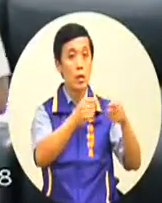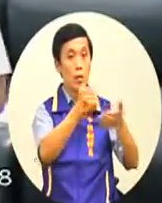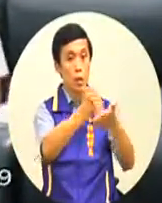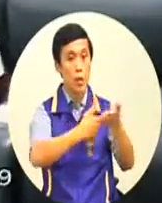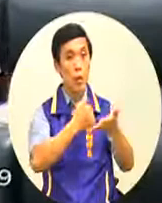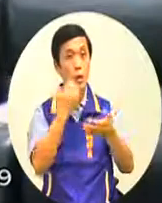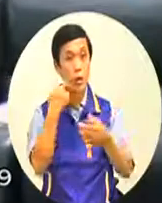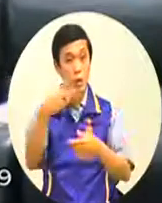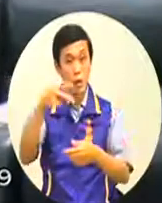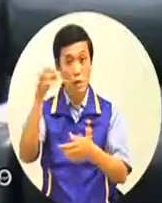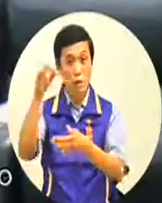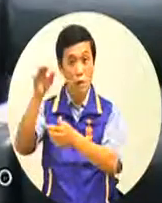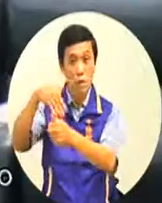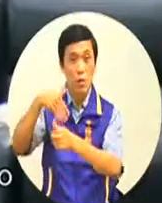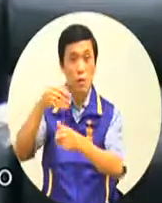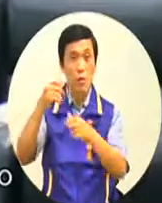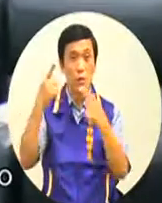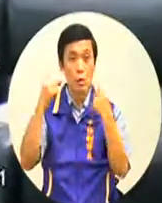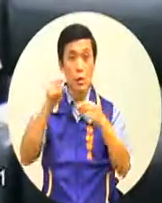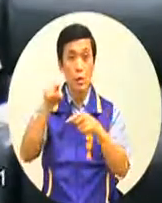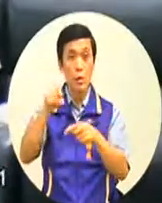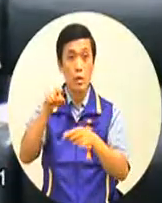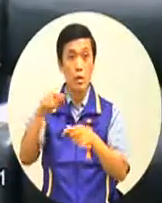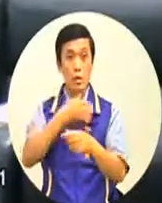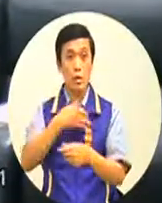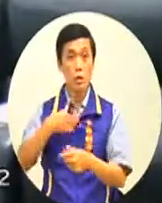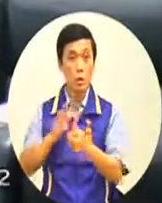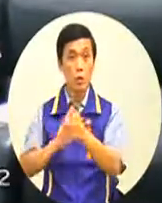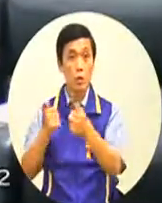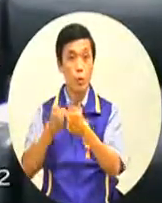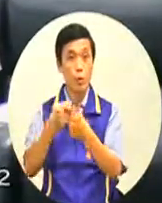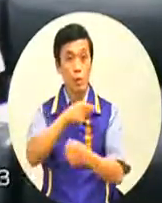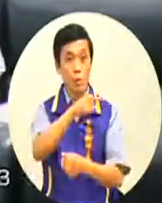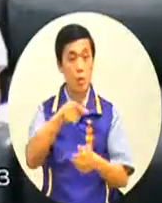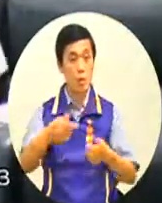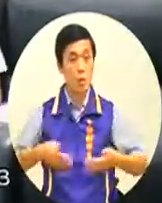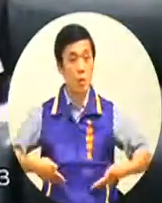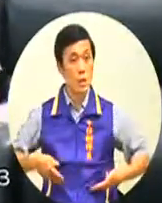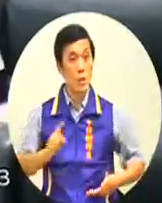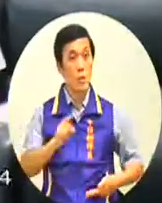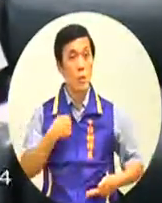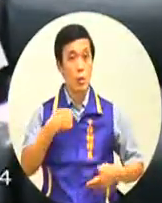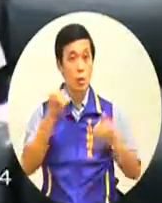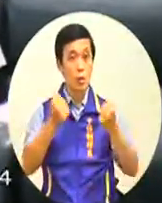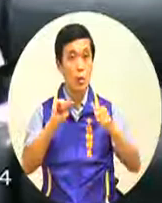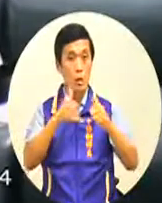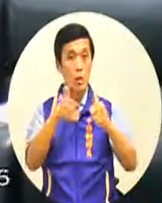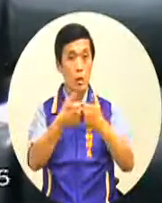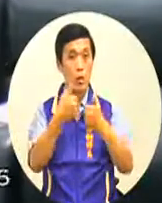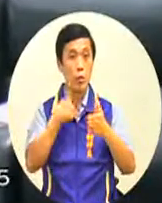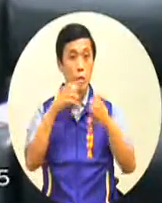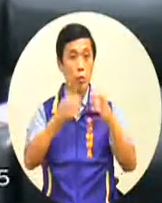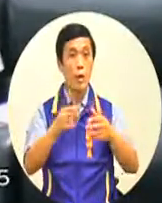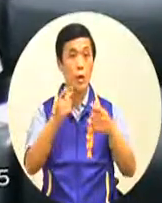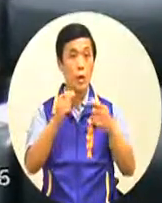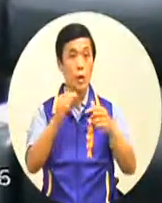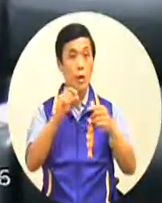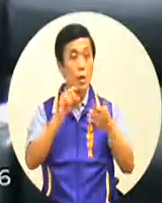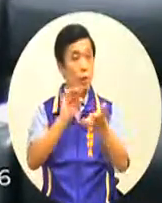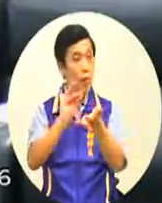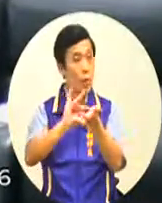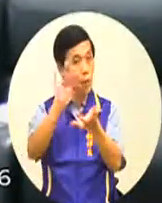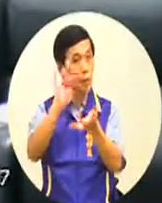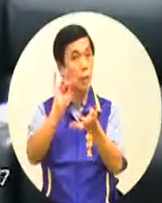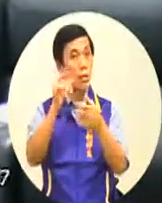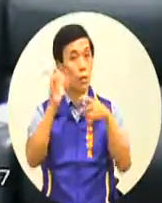委员会？我就觉得有诈。第一个，急什么？你知道我在议会，我已经办了100多场的公听会，每一场公听会我们起